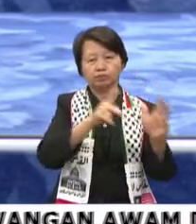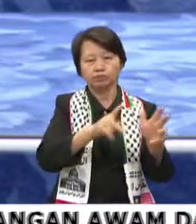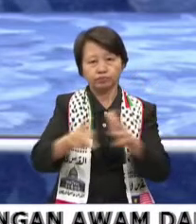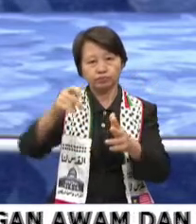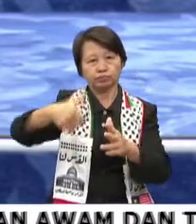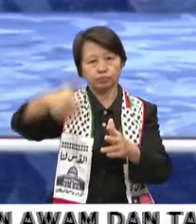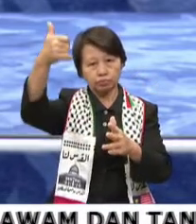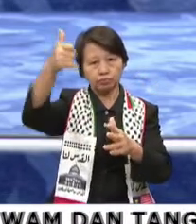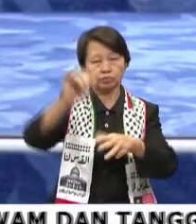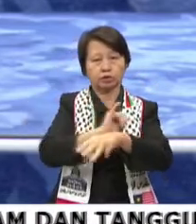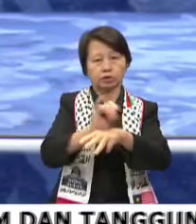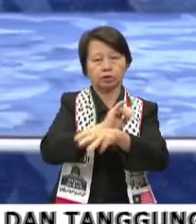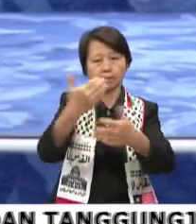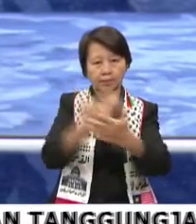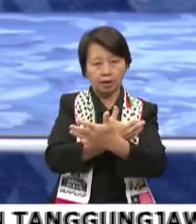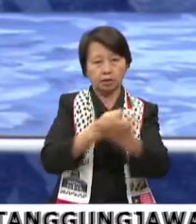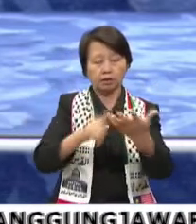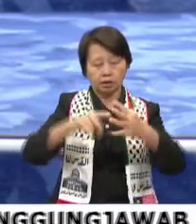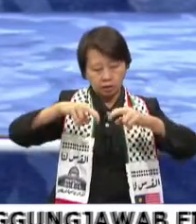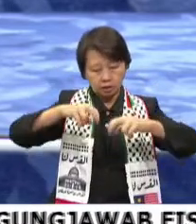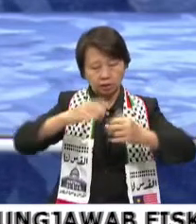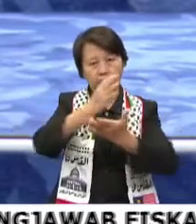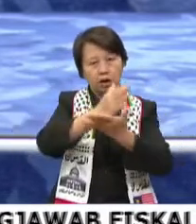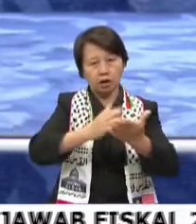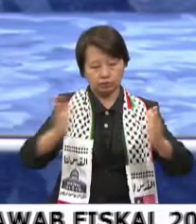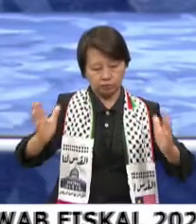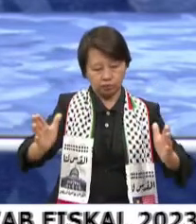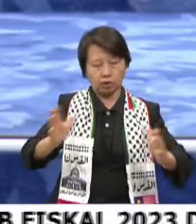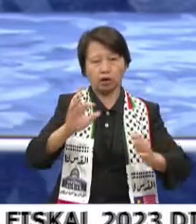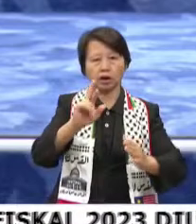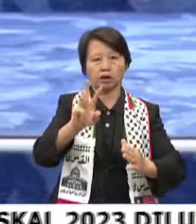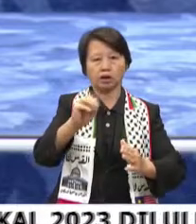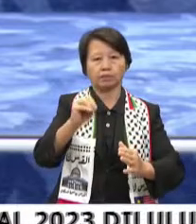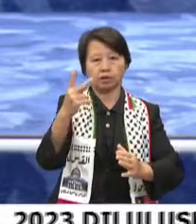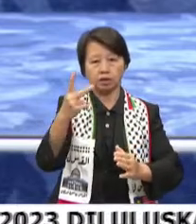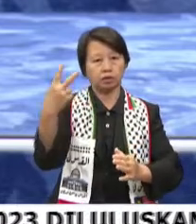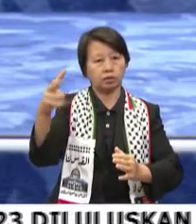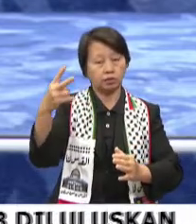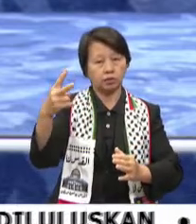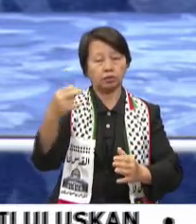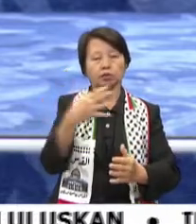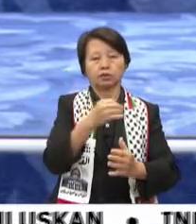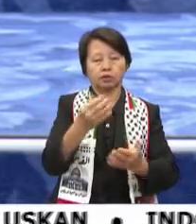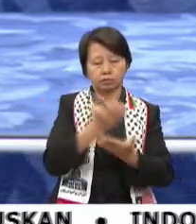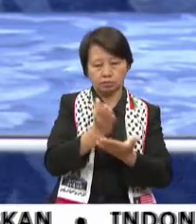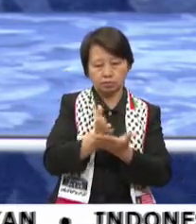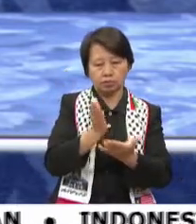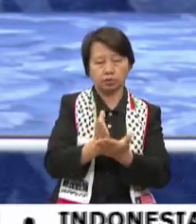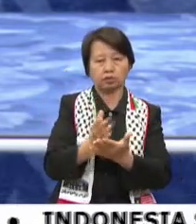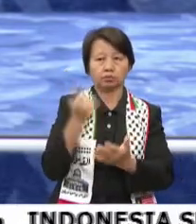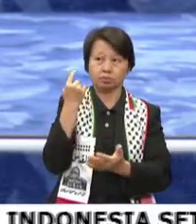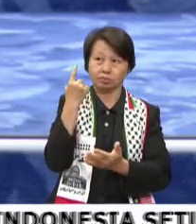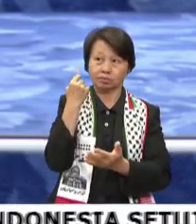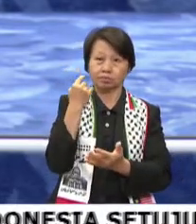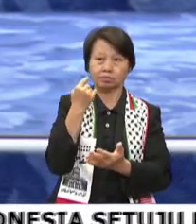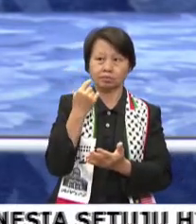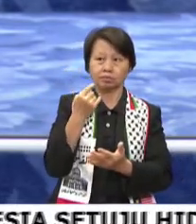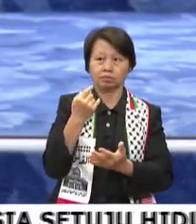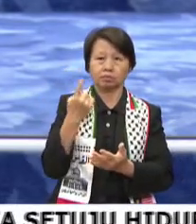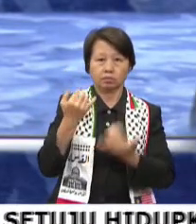induk Perindustrian baru kajian separuh penggal dan men Malaysia ke-12 dan belanjawan berbi yang Terima